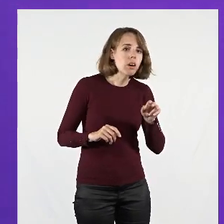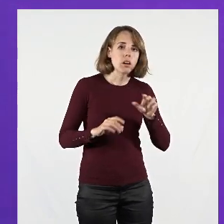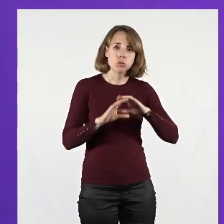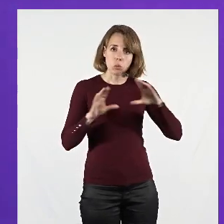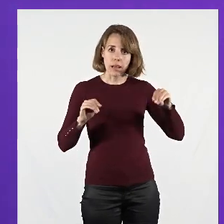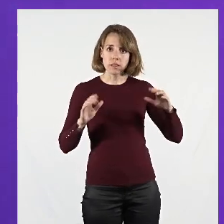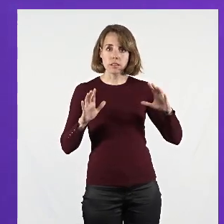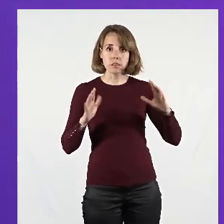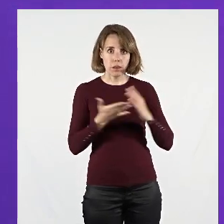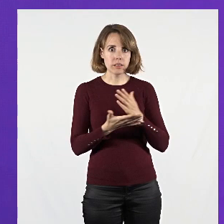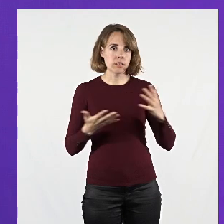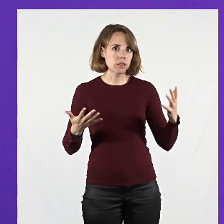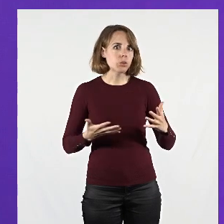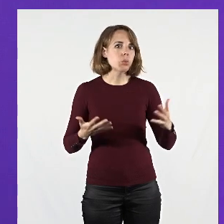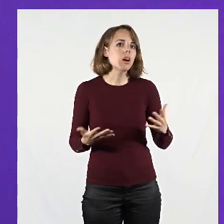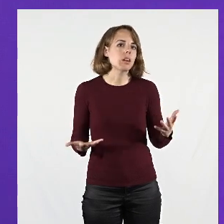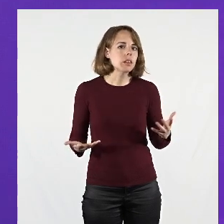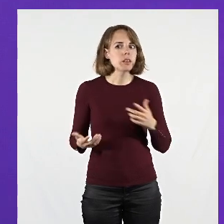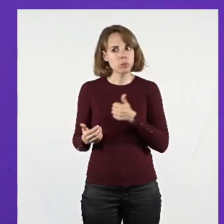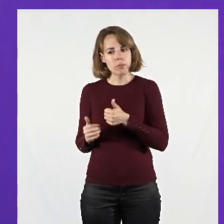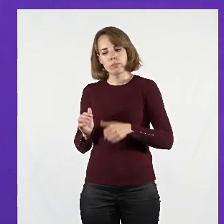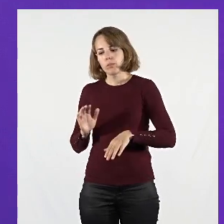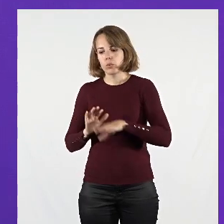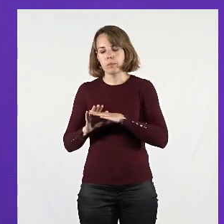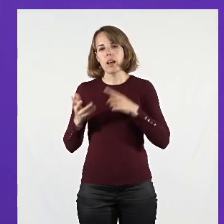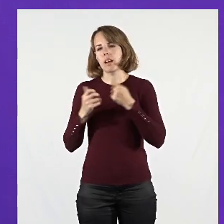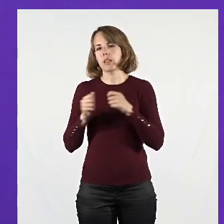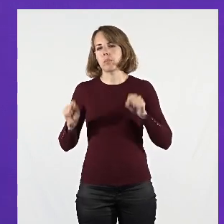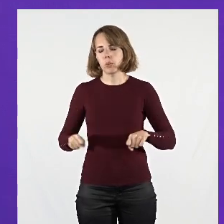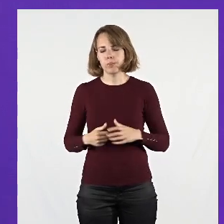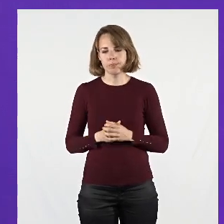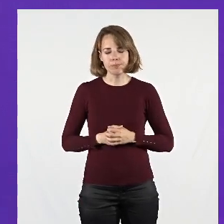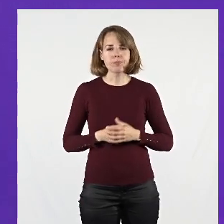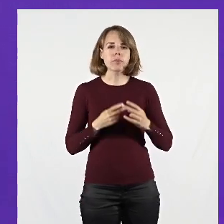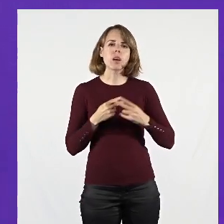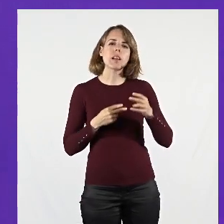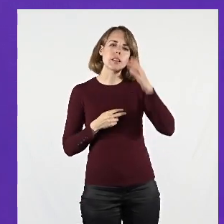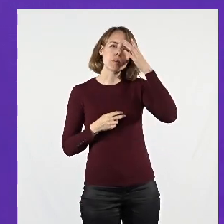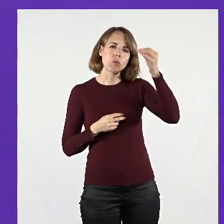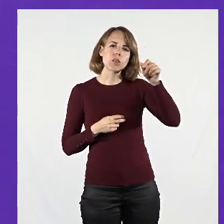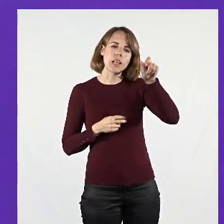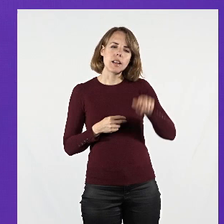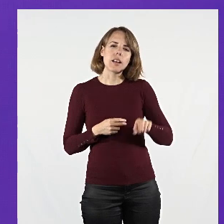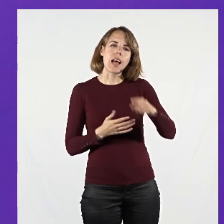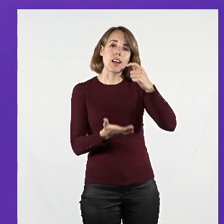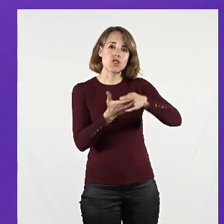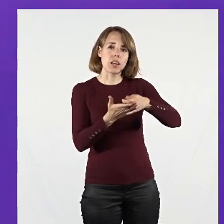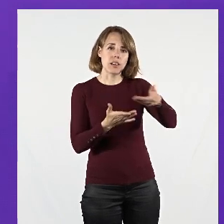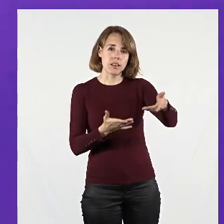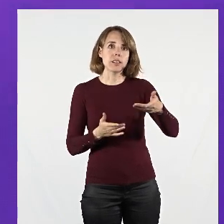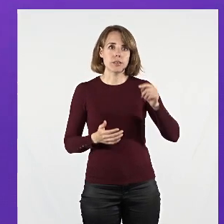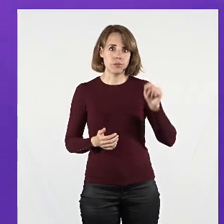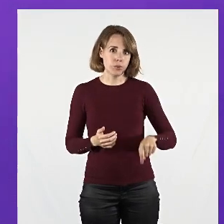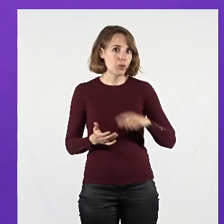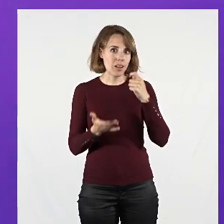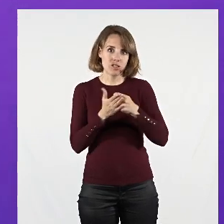les usages attendus. Ensuite, vis-à-vis des professionnels des achats en établissement, il va être aussi essentiel d'acheter l'équipement qui